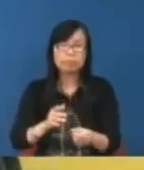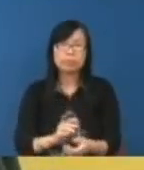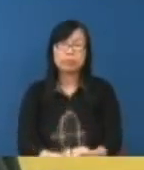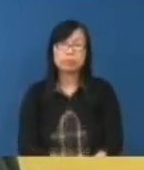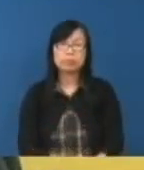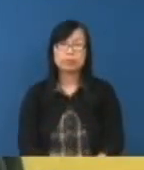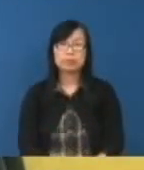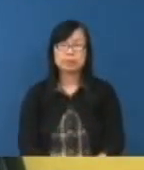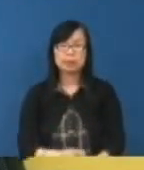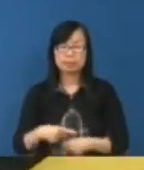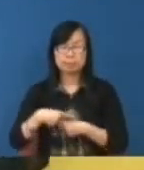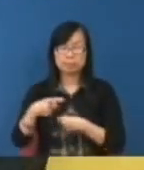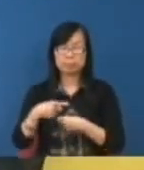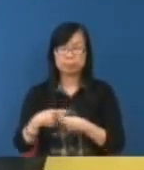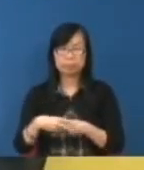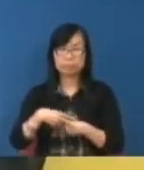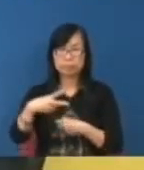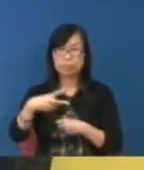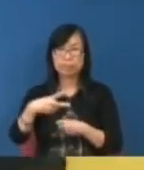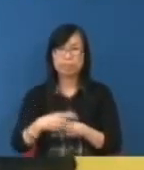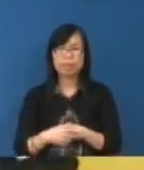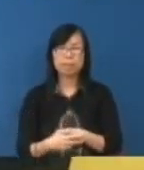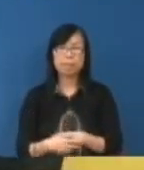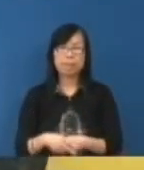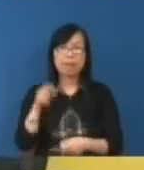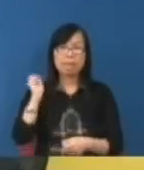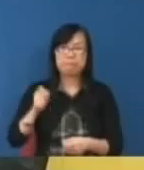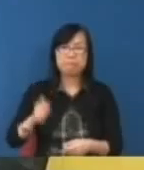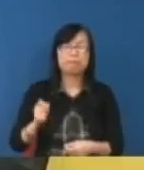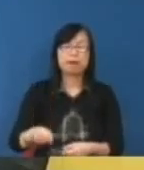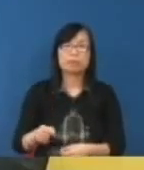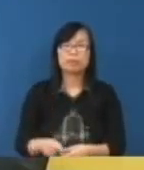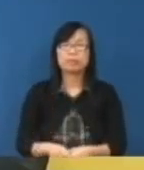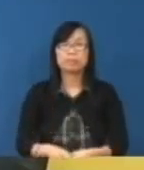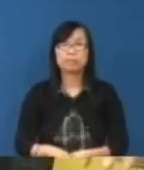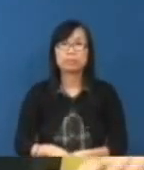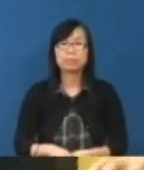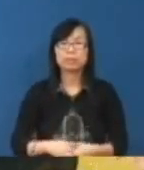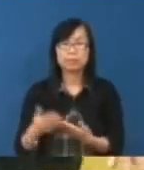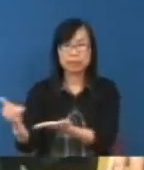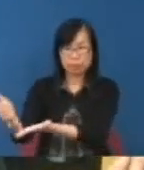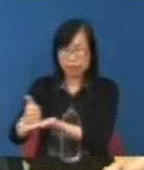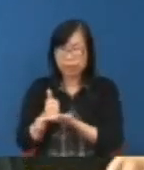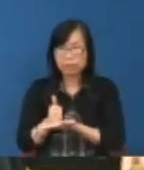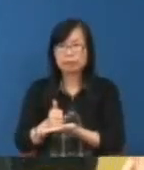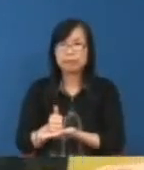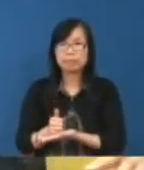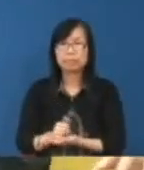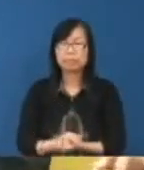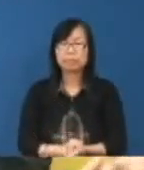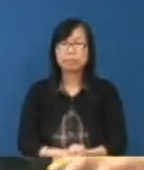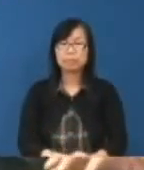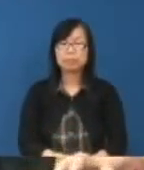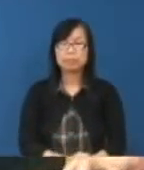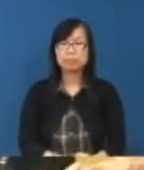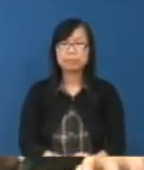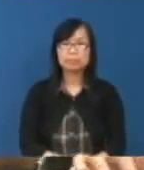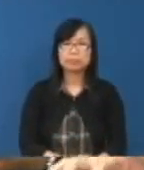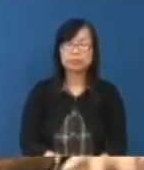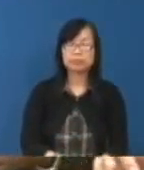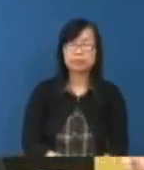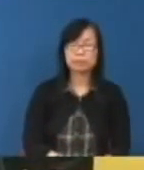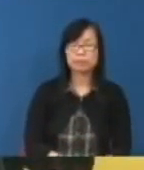呢個此其一。第二，法官你委任噶嘛？是你委任的，李國能去委任那些法官的嘛，當然有些